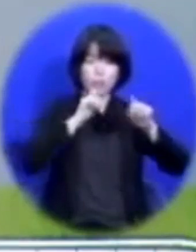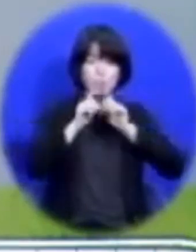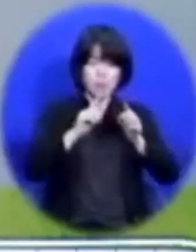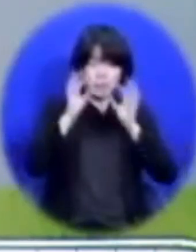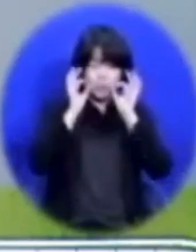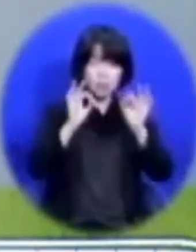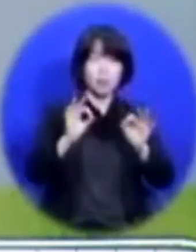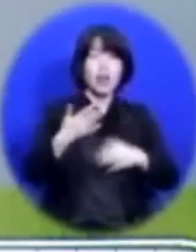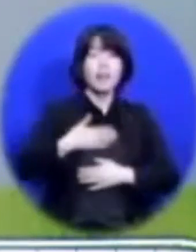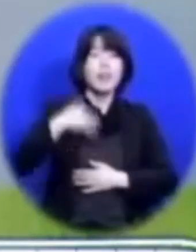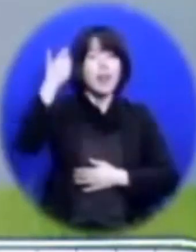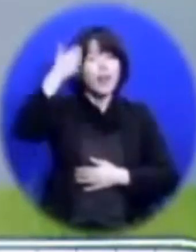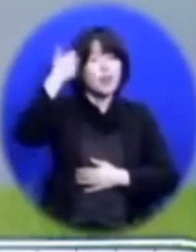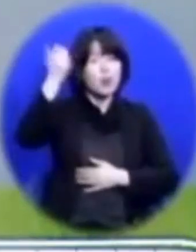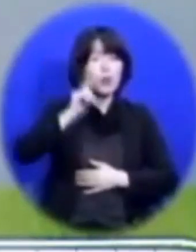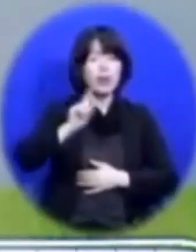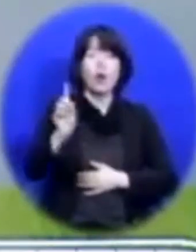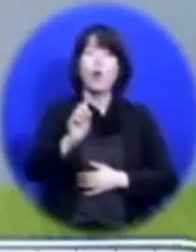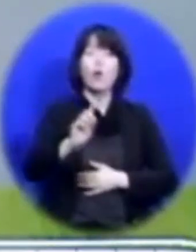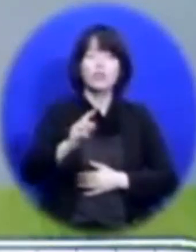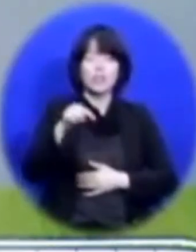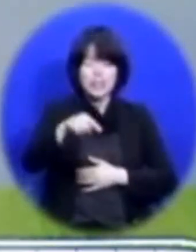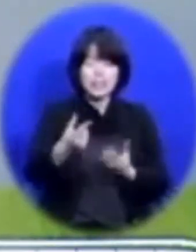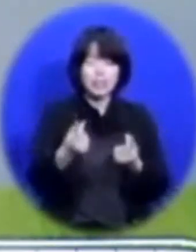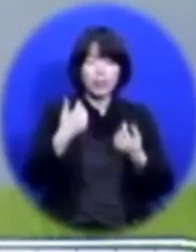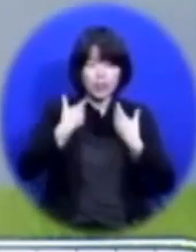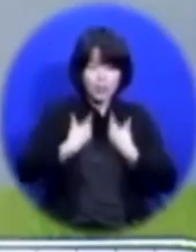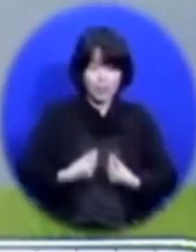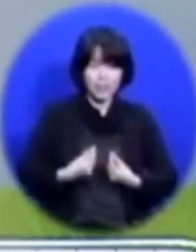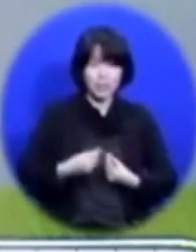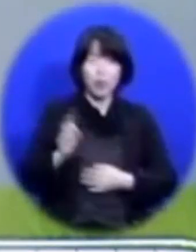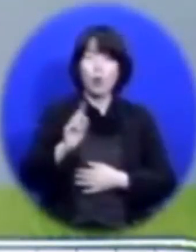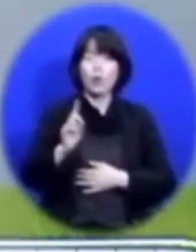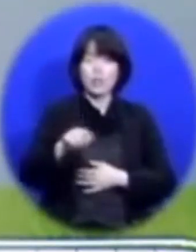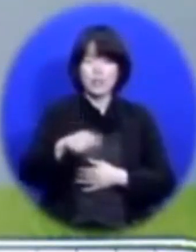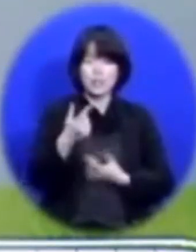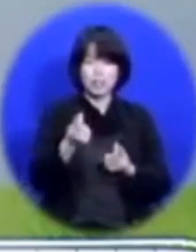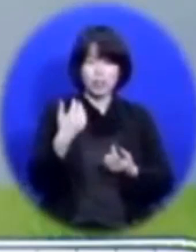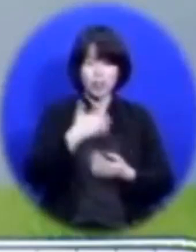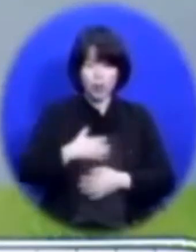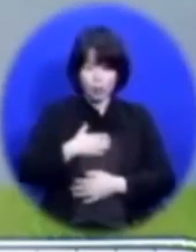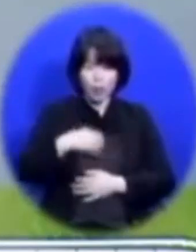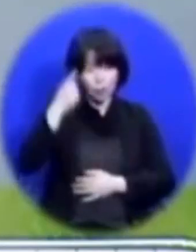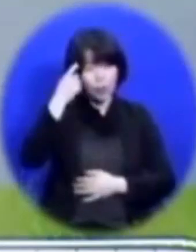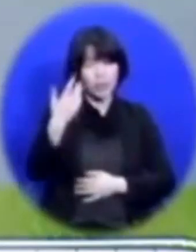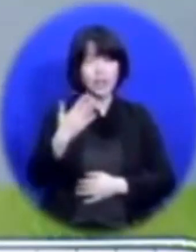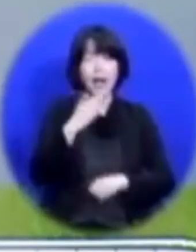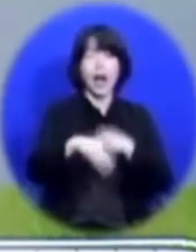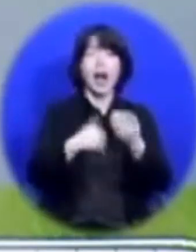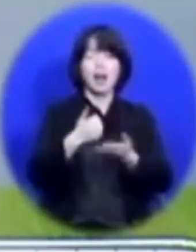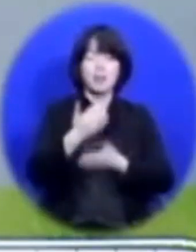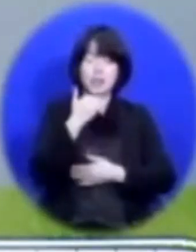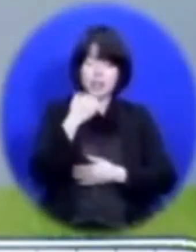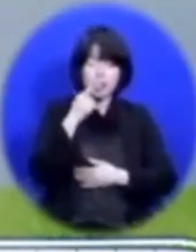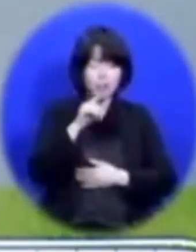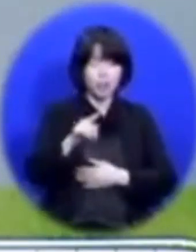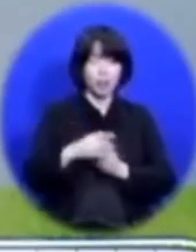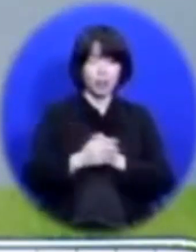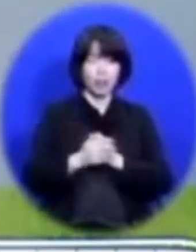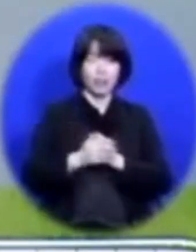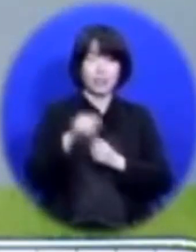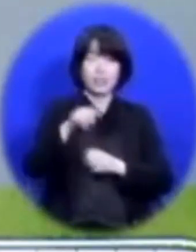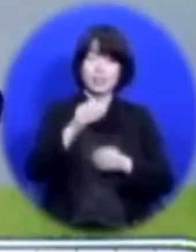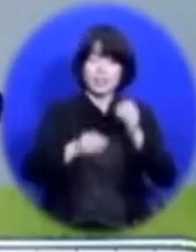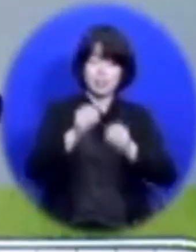내영혼아,너는어찌하여낙심하며 어찌하여괴로워하느냐? 하나님을기다리라.”라고